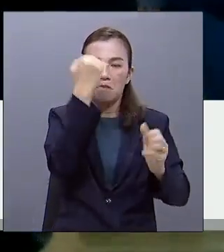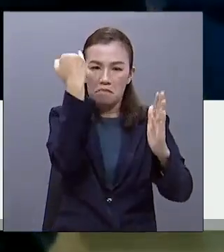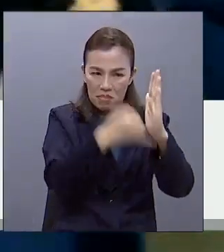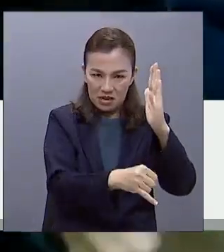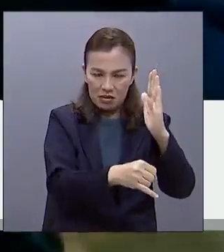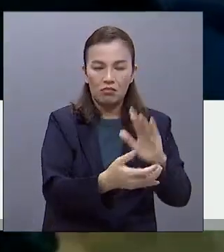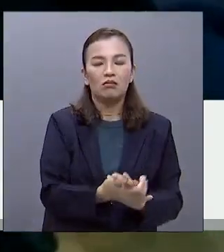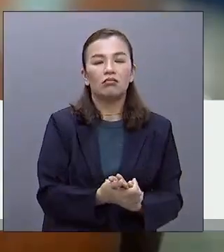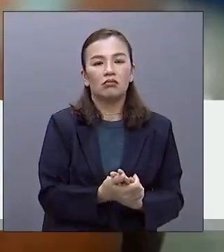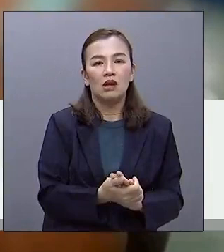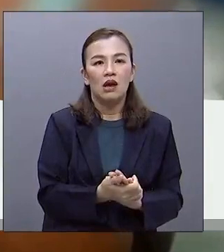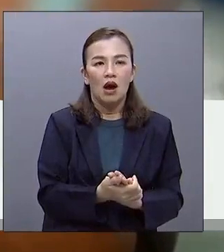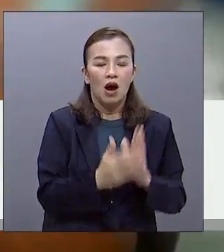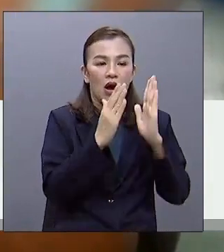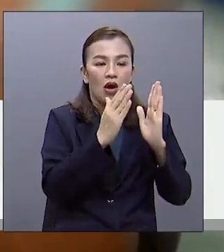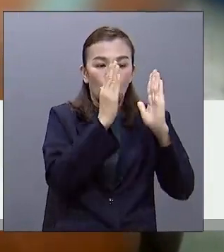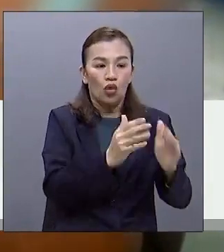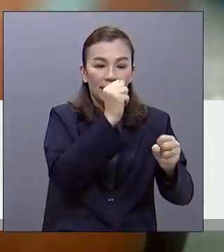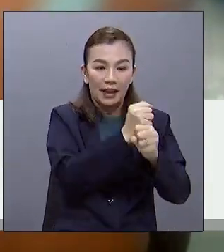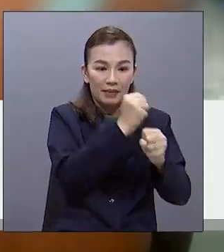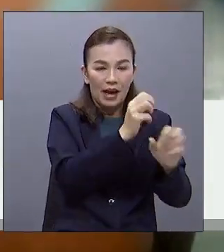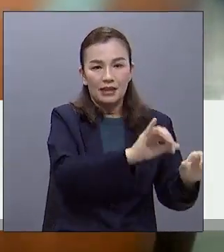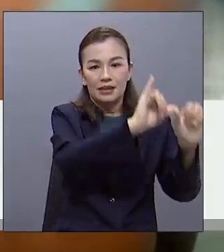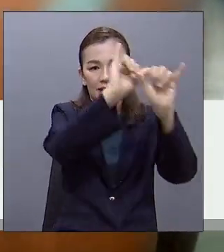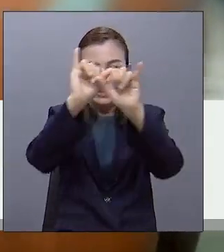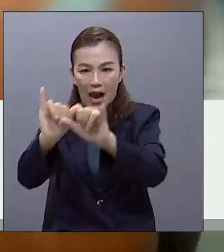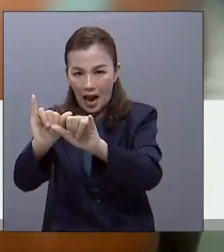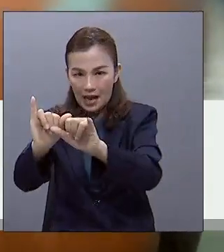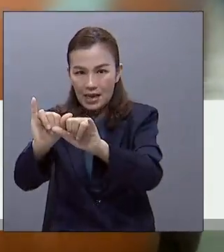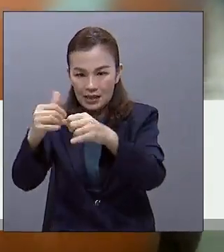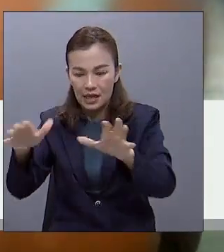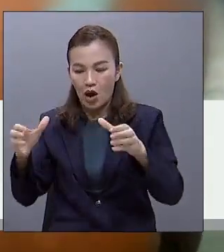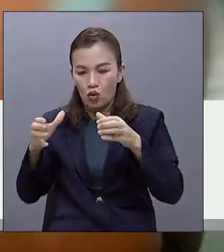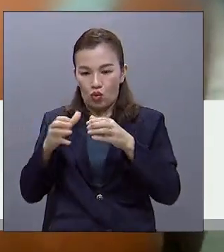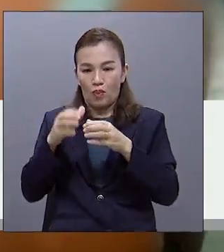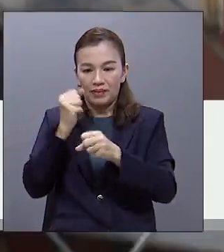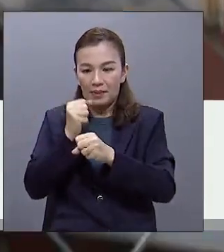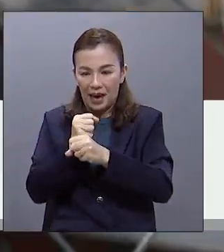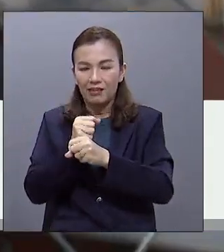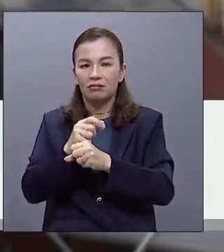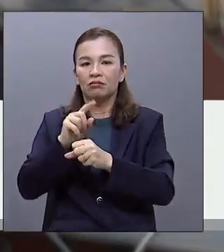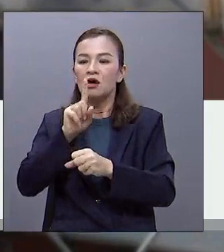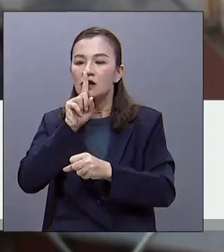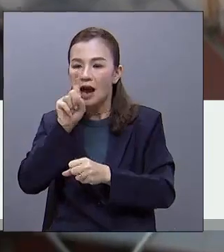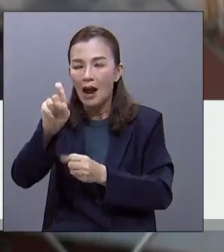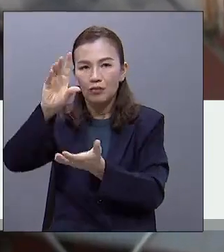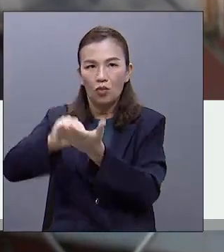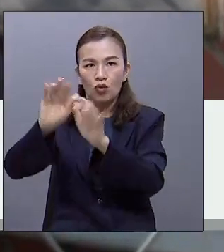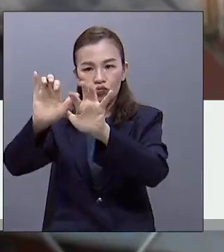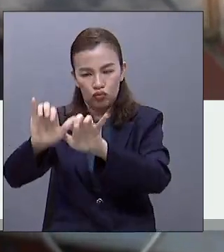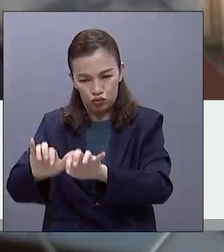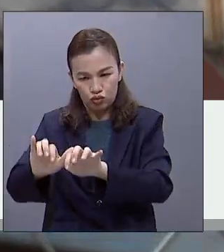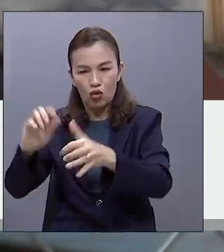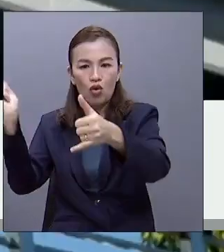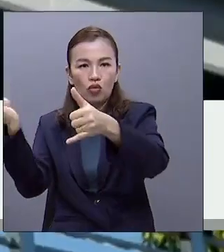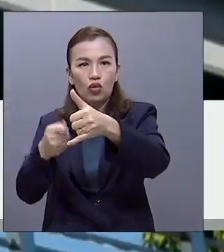ก็จะดำเินการ ย้้ายผู้ที่เกี่ยว้องแล้วกตั้งคณะกรรมการสอบ สวนเพื่อลงโทษ ทางวินายต่อไปเนื่องจากวาการบางครับู้ต้